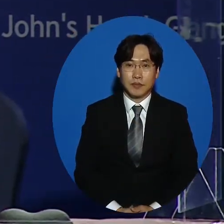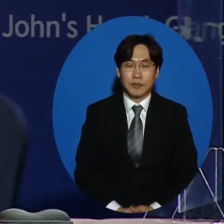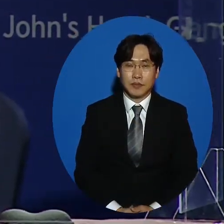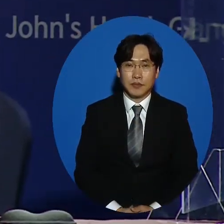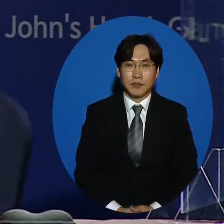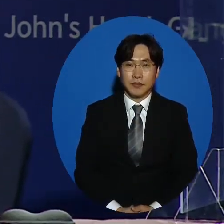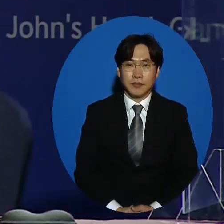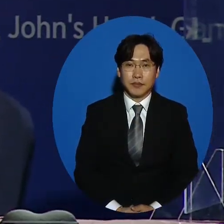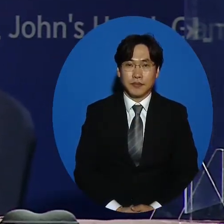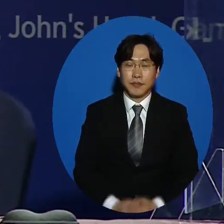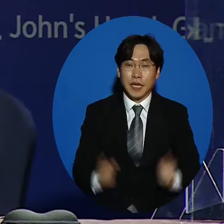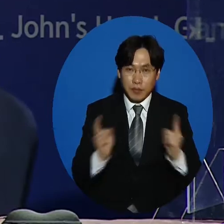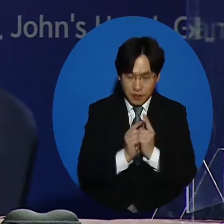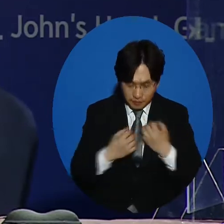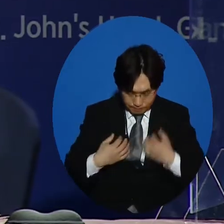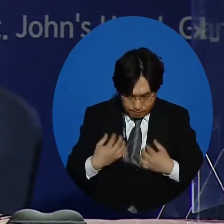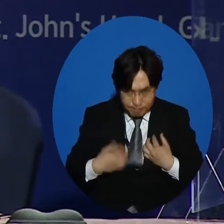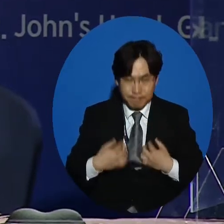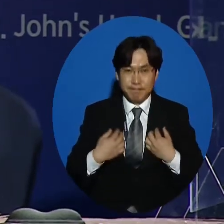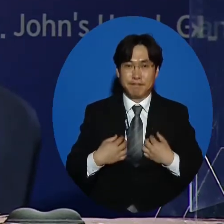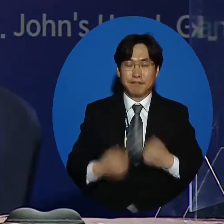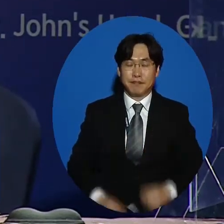네, 반갑습니다.